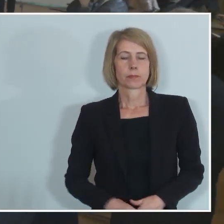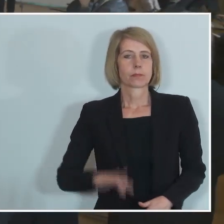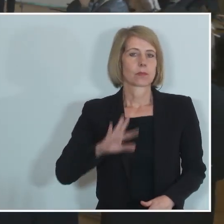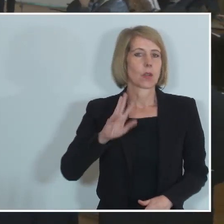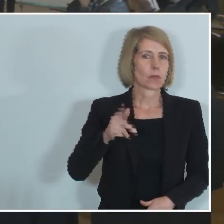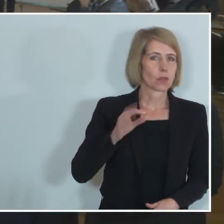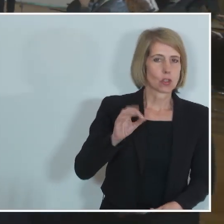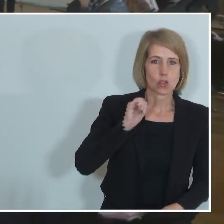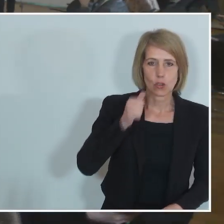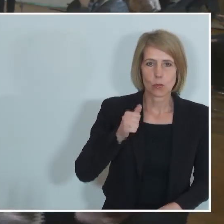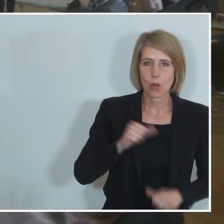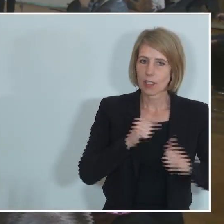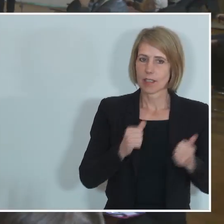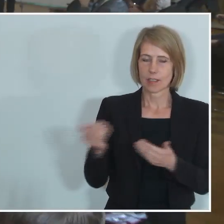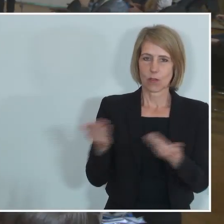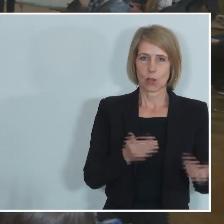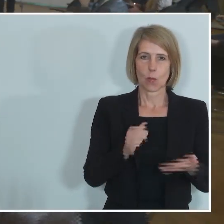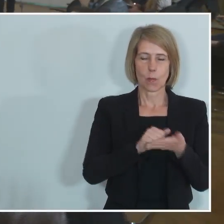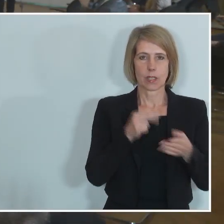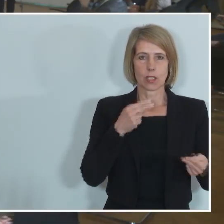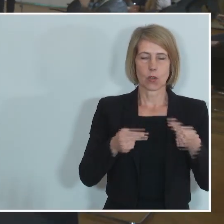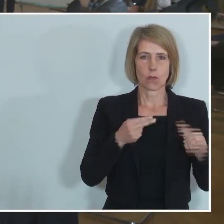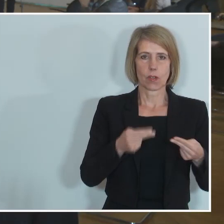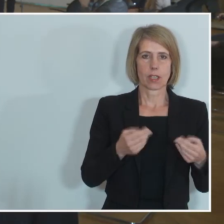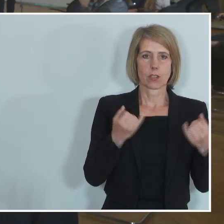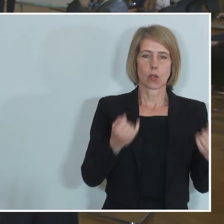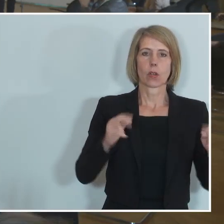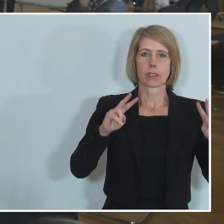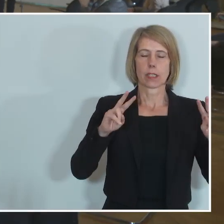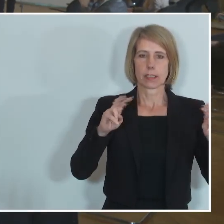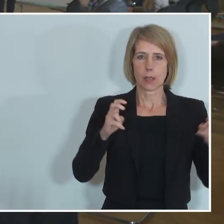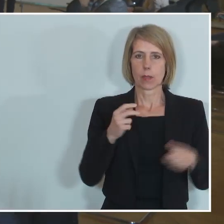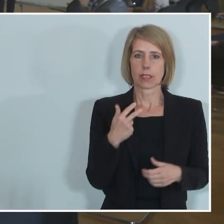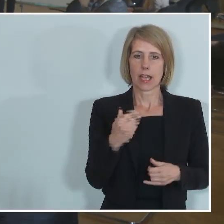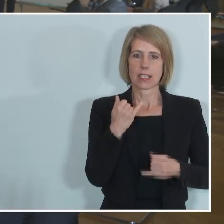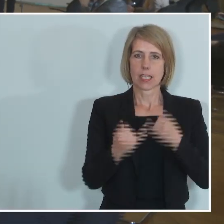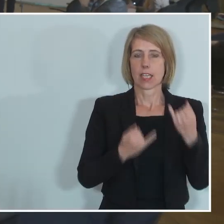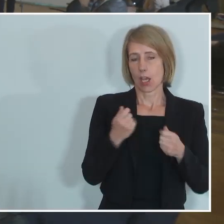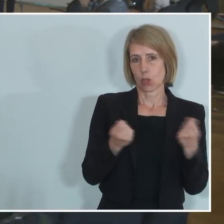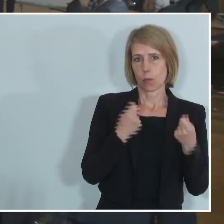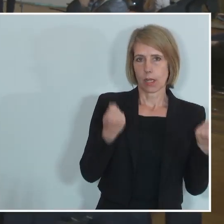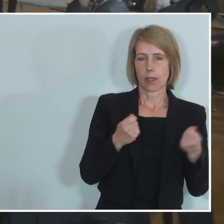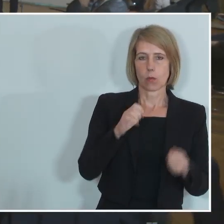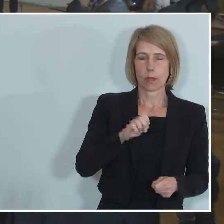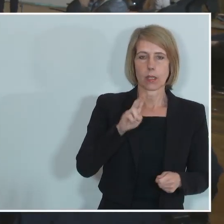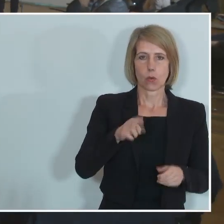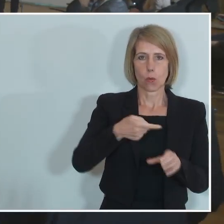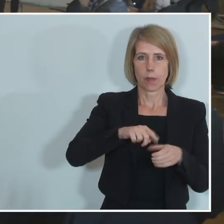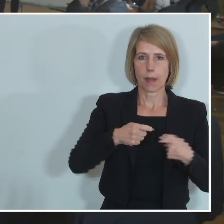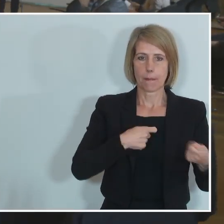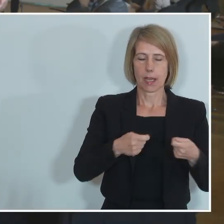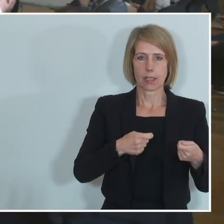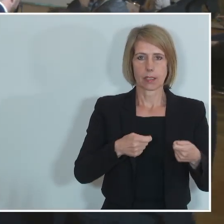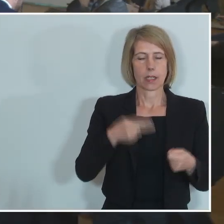Einen wunderschönen guten Morgen und herzlich willkommen zur Pressekonferenz anlässlich des 30-jährigen Jubiläums des EU-Binnenmarkts. Ihre Gesprächspartner sind